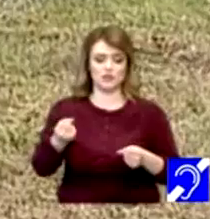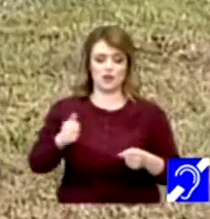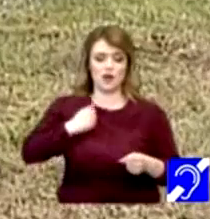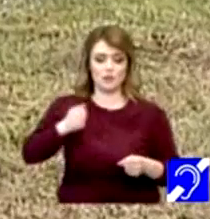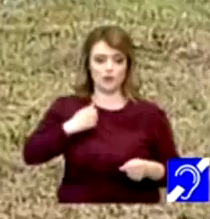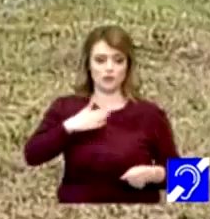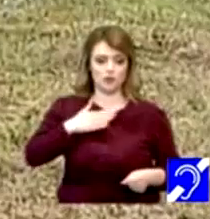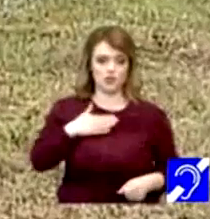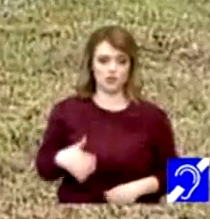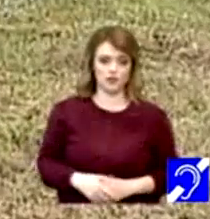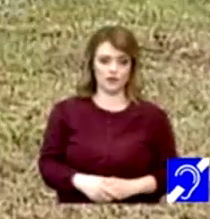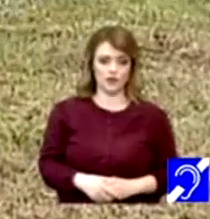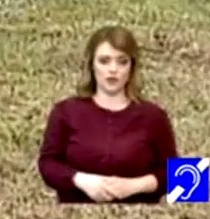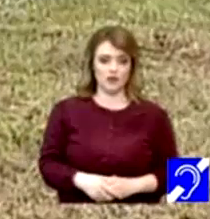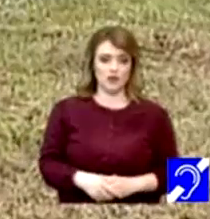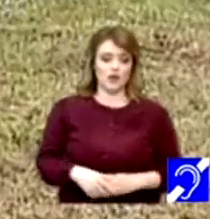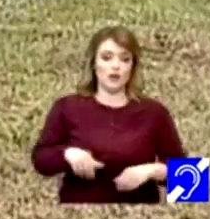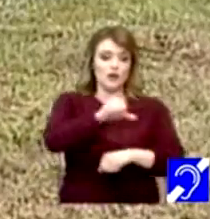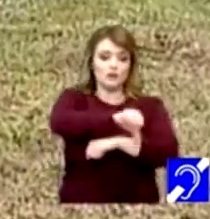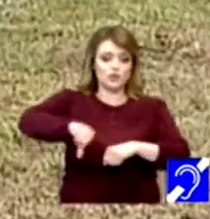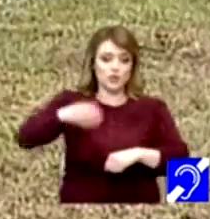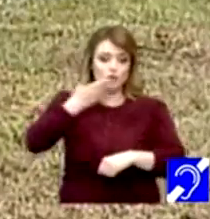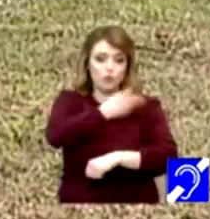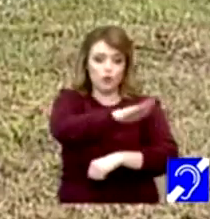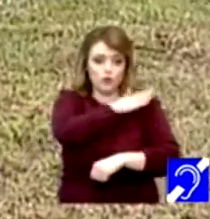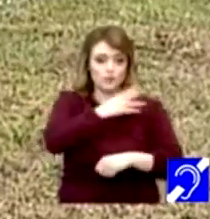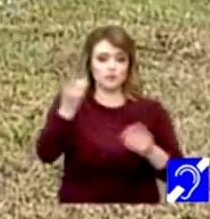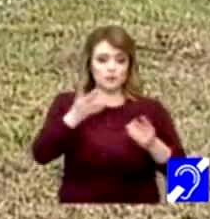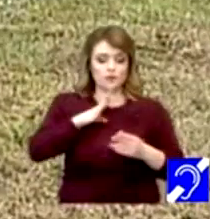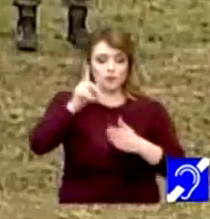ukraińsko-rosyjskiej. Wschodnia granica Rzeczypospolitej Polskiej